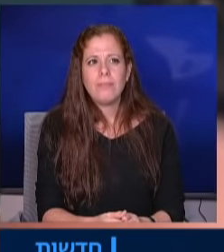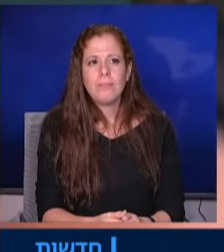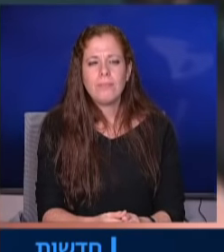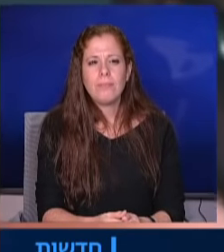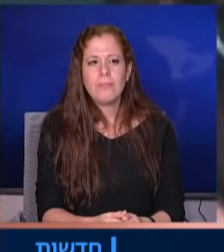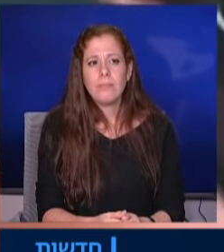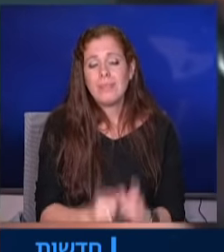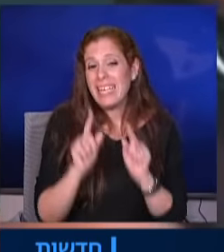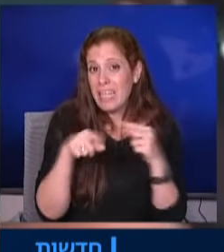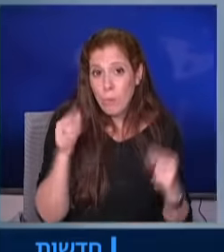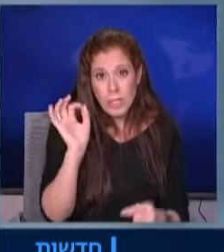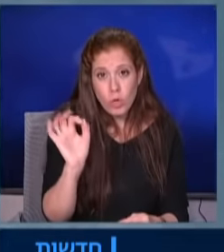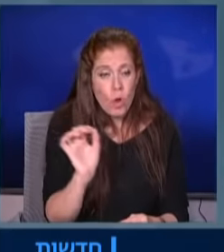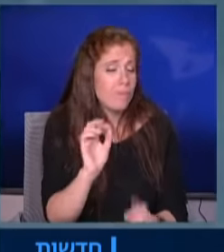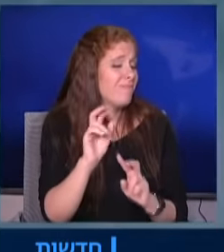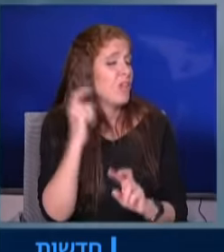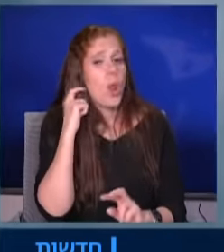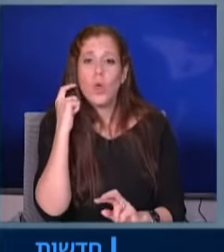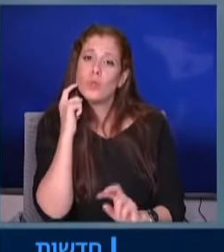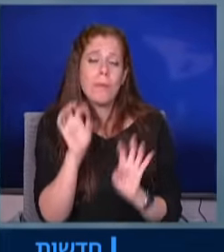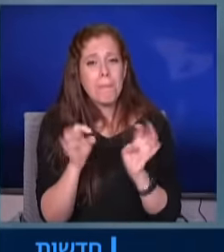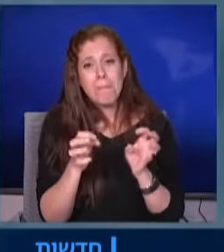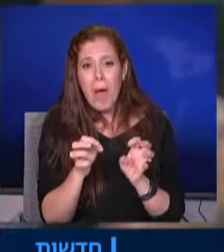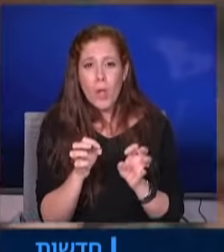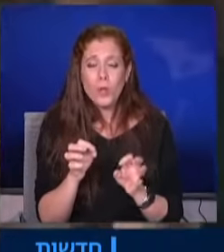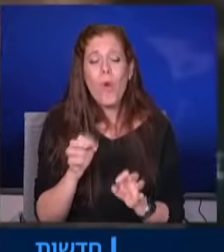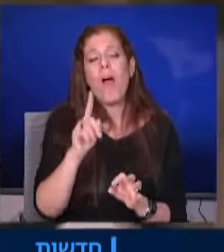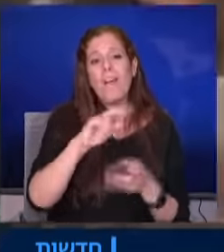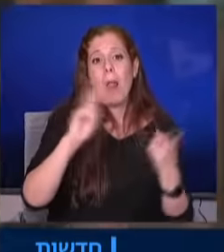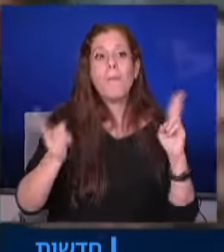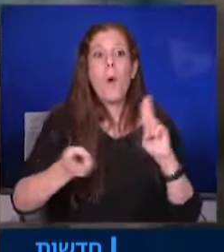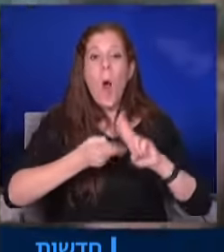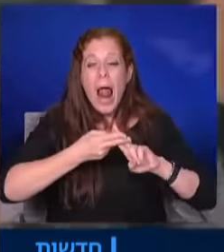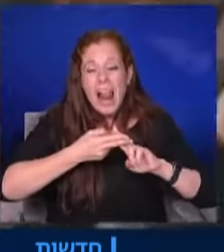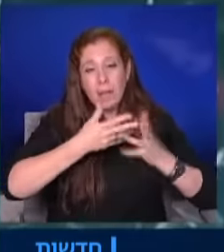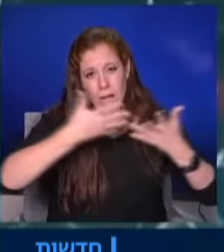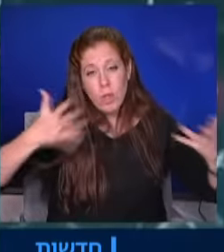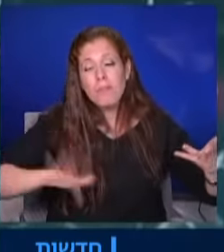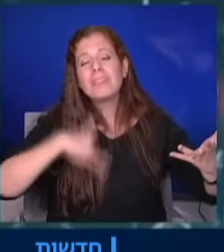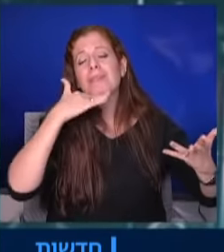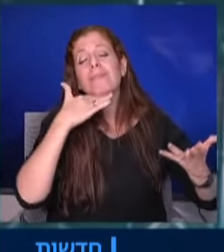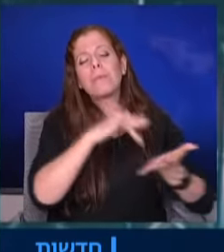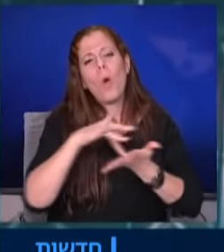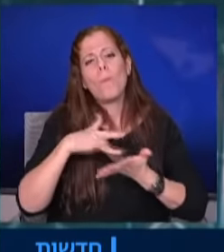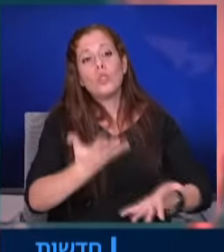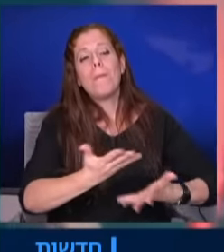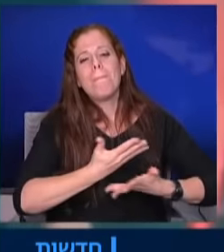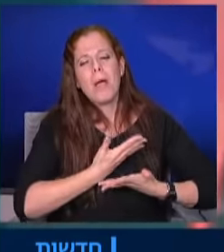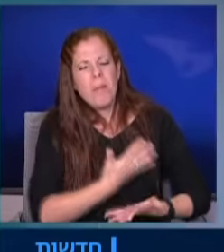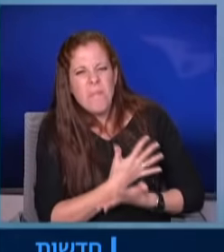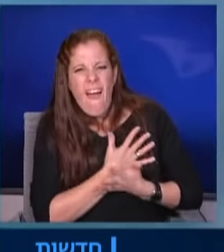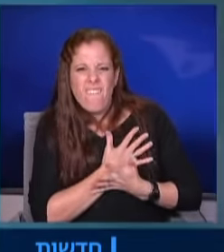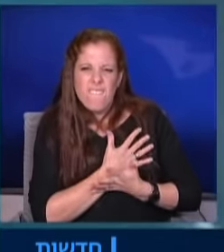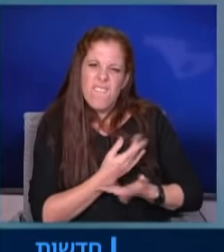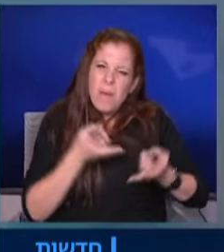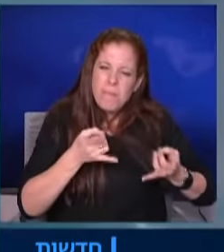את המוזיקה שלו לא תמצאו בגלגלץ, אבל בעולם הגדול יש מספיק מקומות שמקבלים באהבה heavy metal אגרסיבי עם